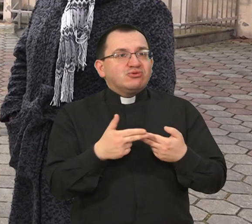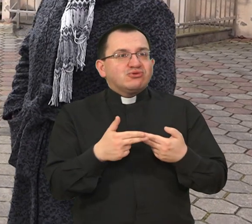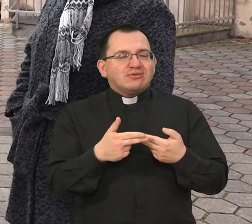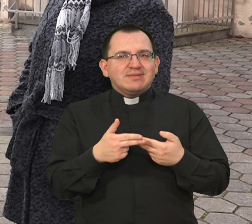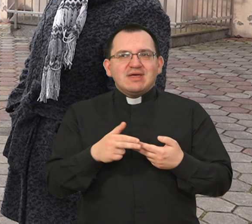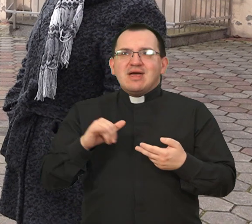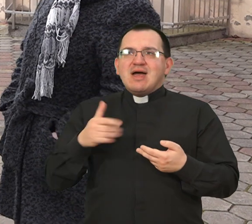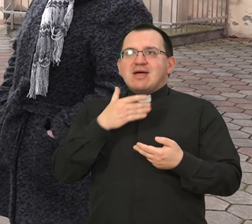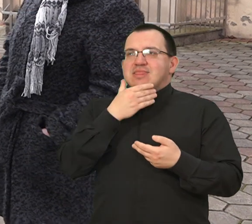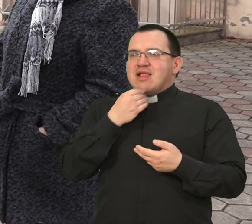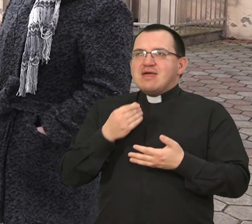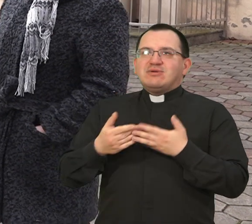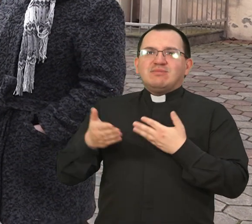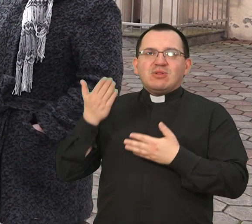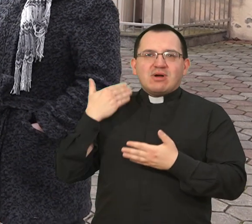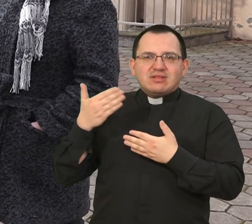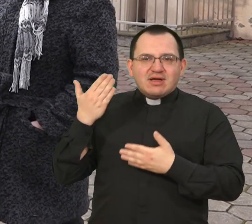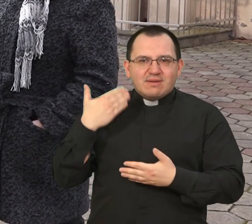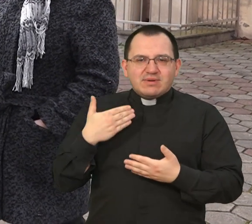pjevačima najljepše od svega bilo kad smo